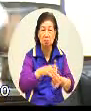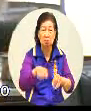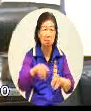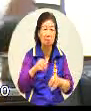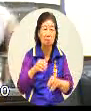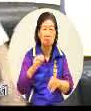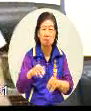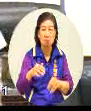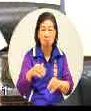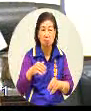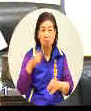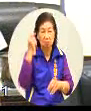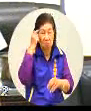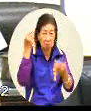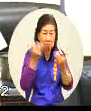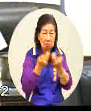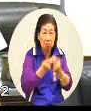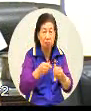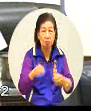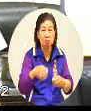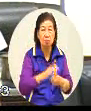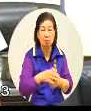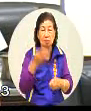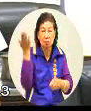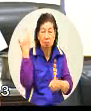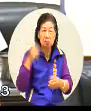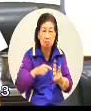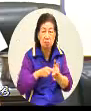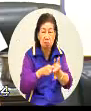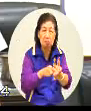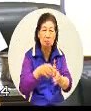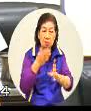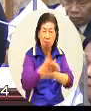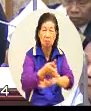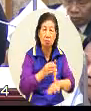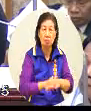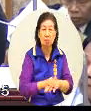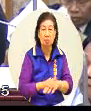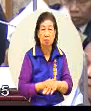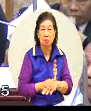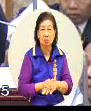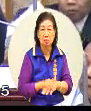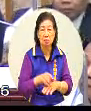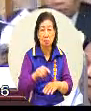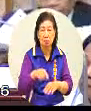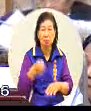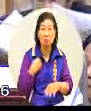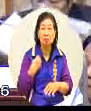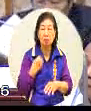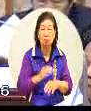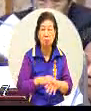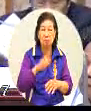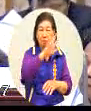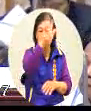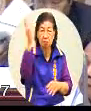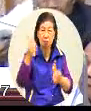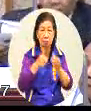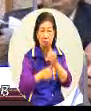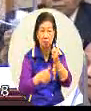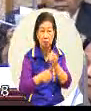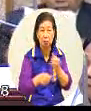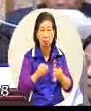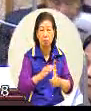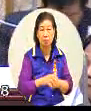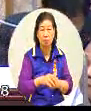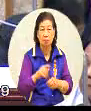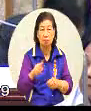不对？啊，用电跟过去是不是有申请生产？ 营电的部分，我知道的就是天生。我知道的是